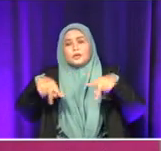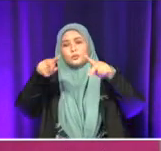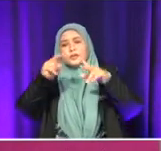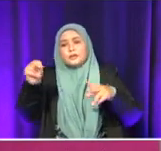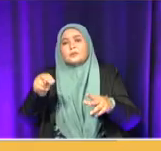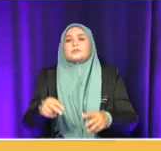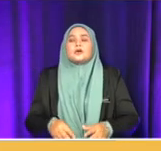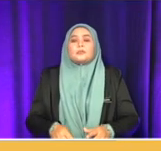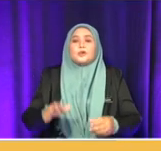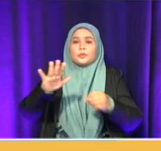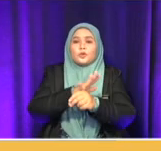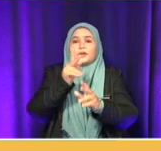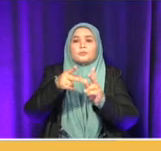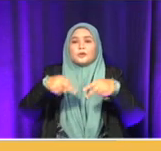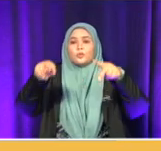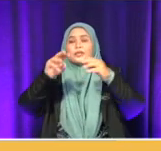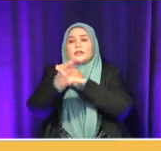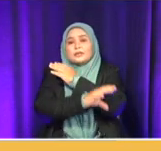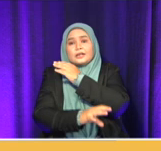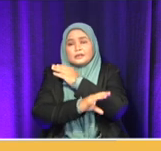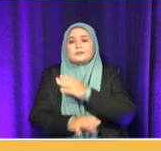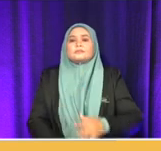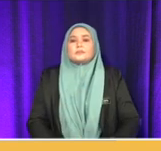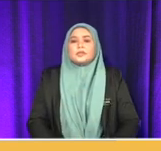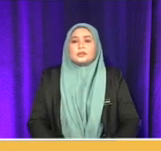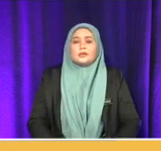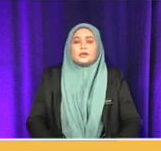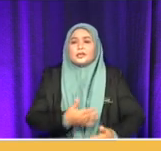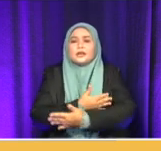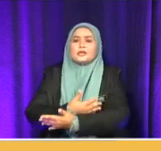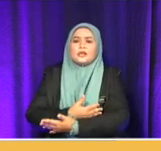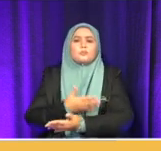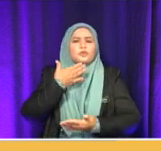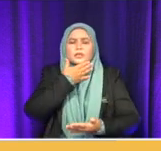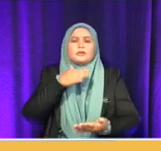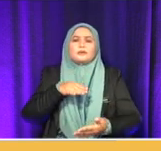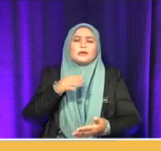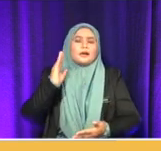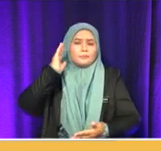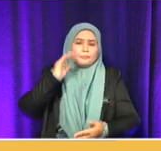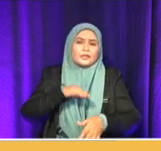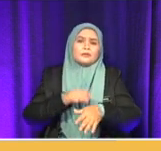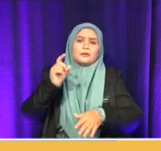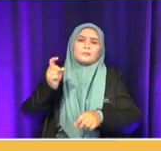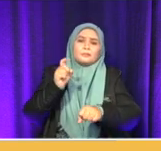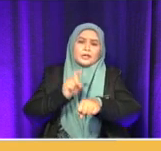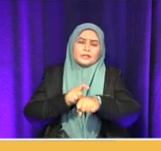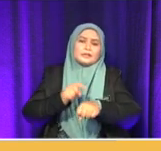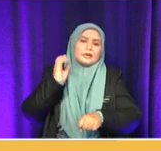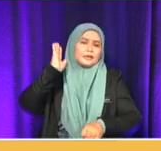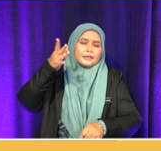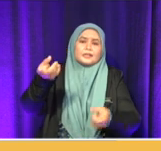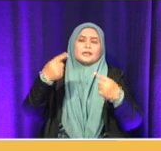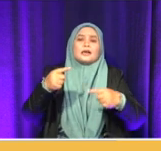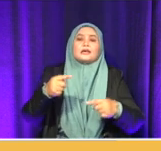memenuhi keperluan negara Oke anak-anak muda ini memang pada masa akan datang mereka akan mewarisi dan mereka yang akan